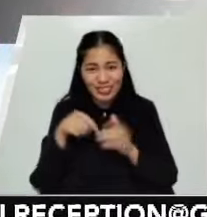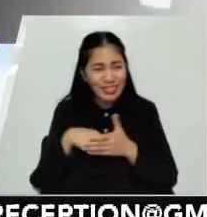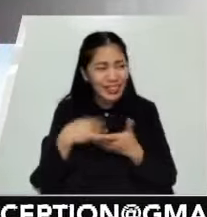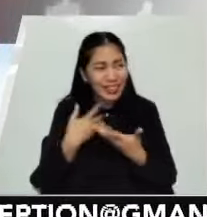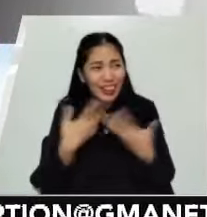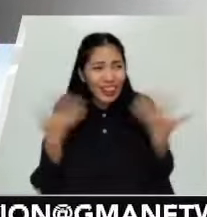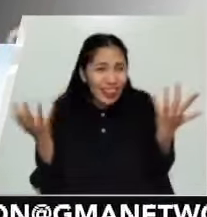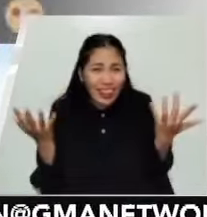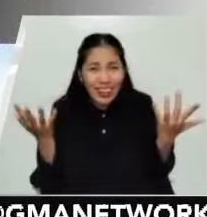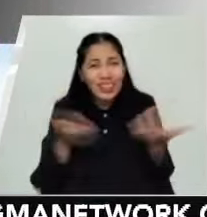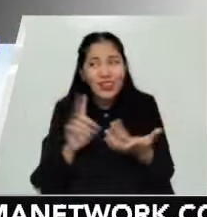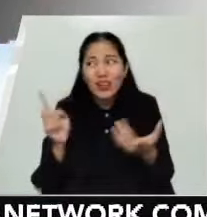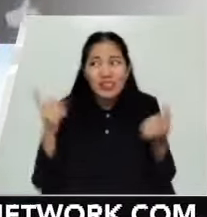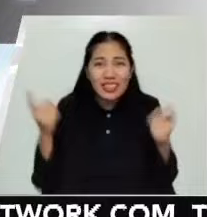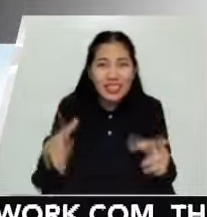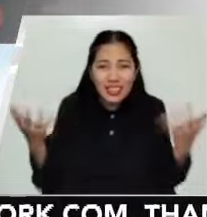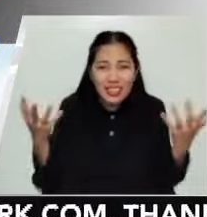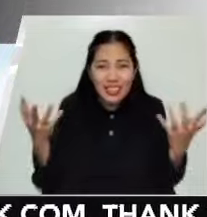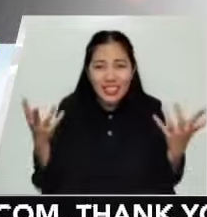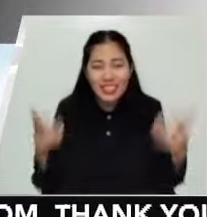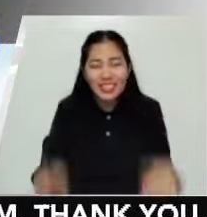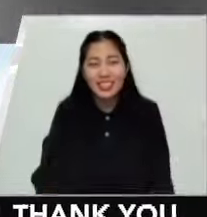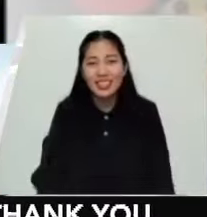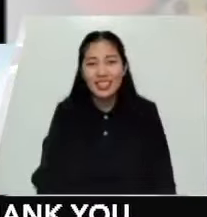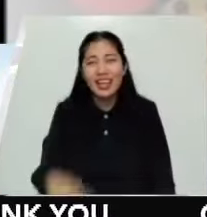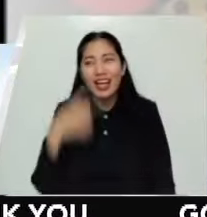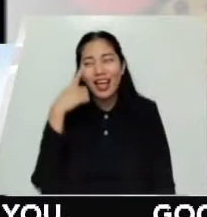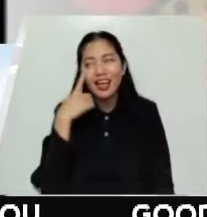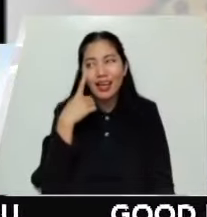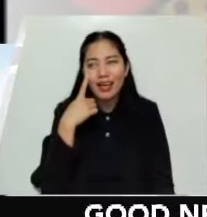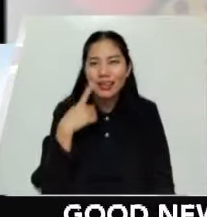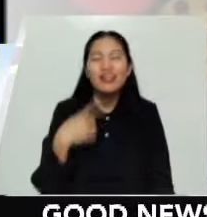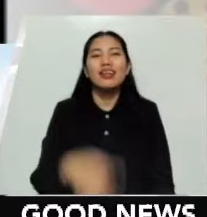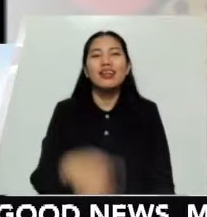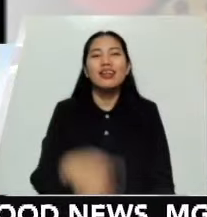kapalaran. Yung binukong motor!